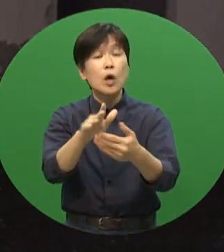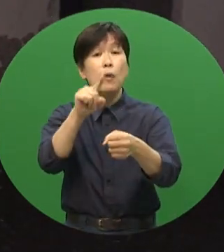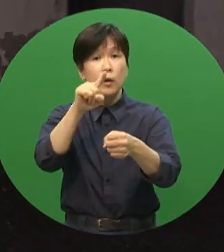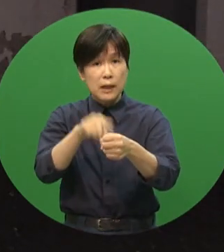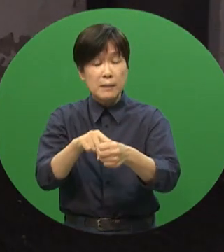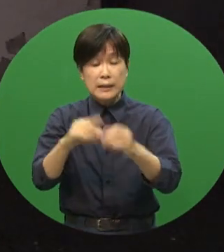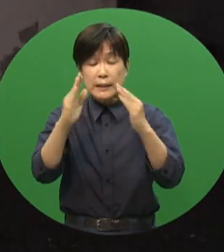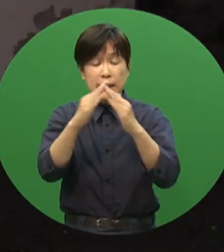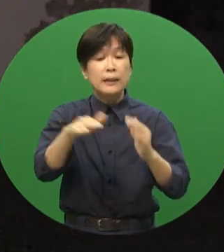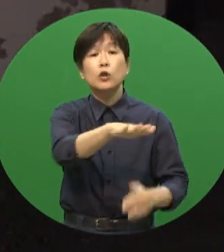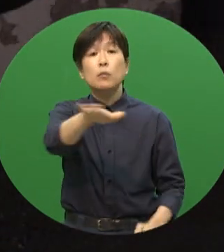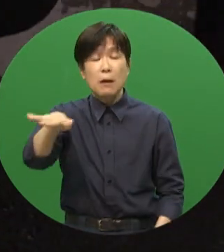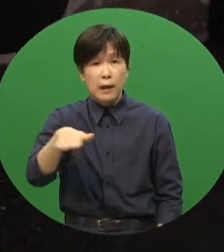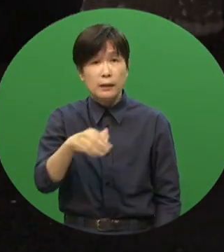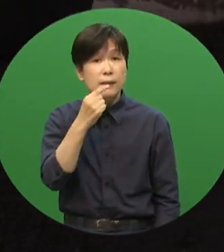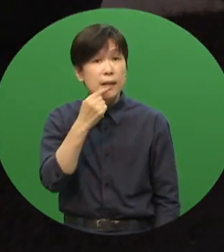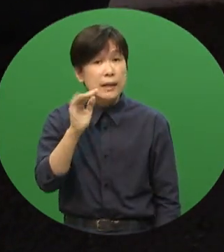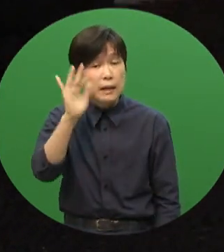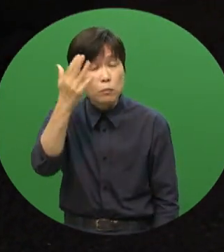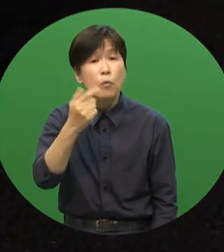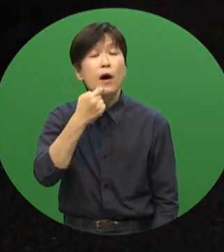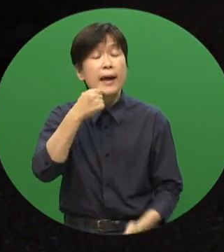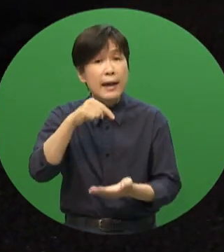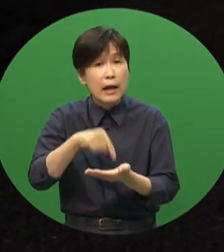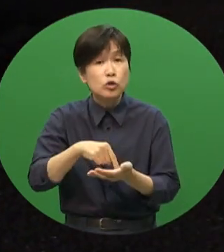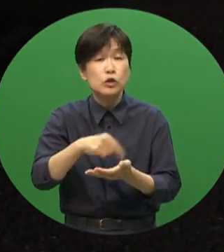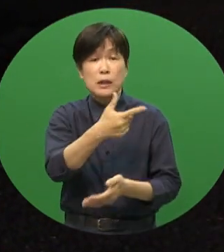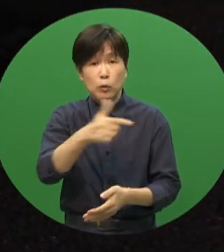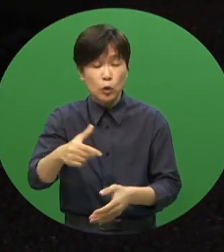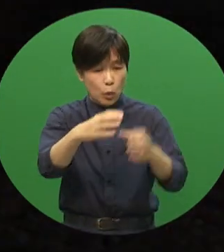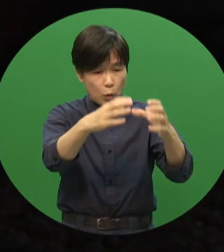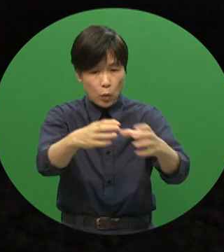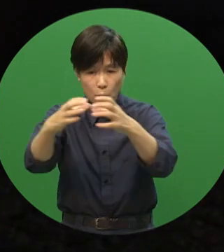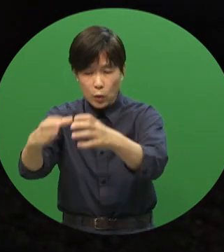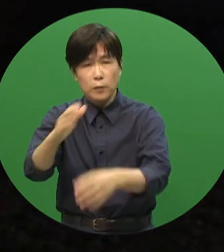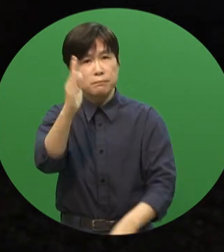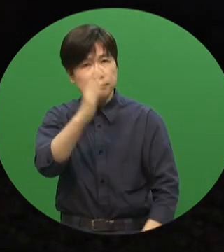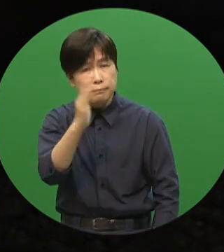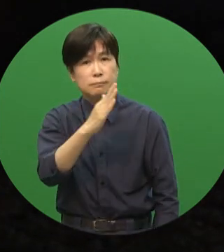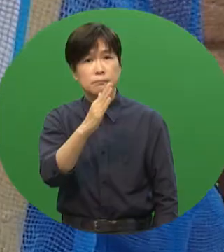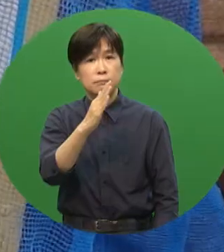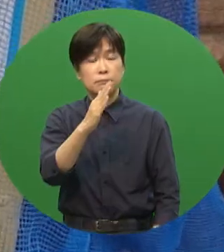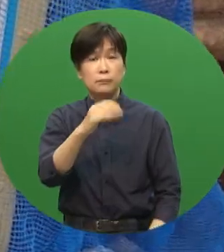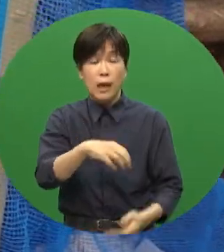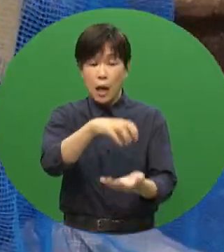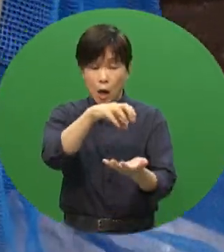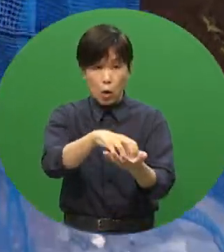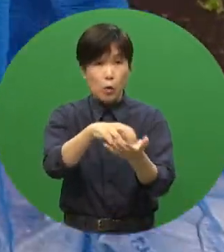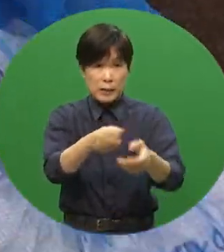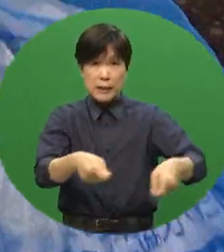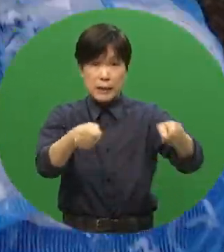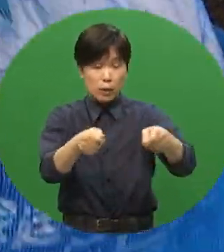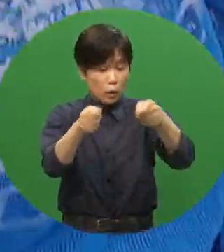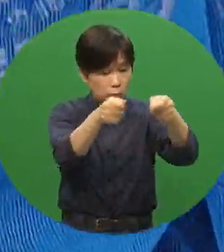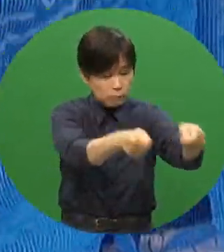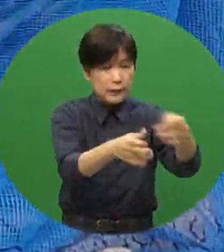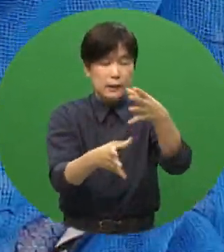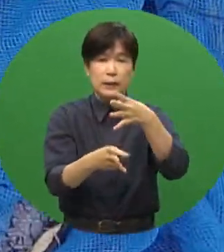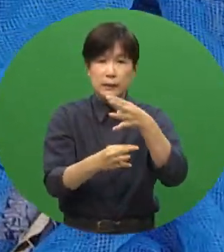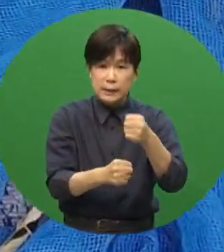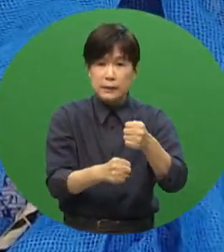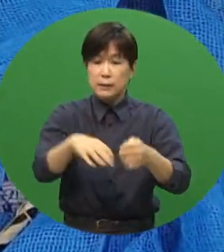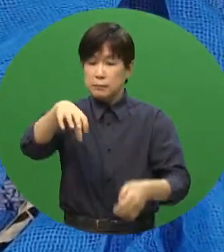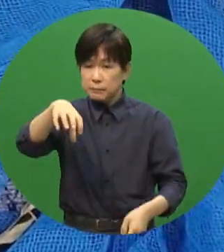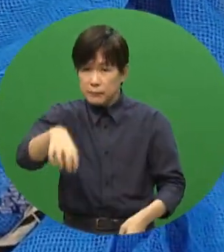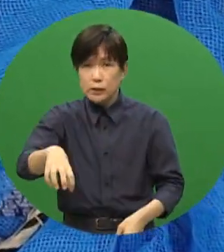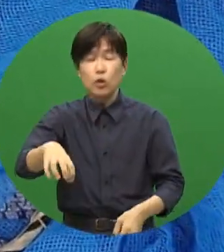。 放火されないために家の周りに燃えやすいものを置かないようにしましょう。ゴミは決められた日時と場所に出